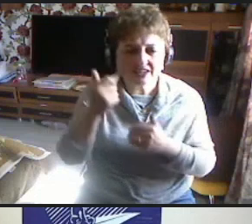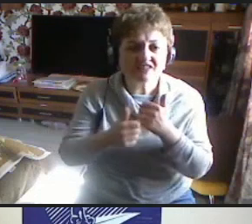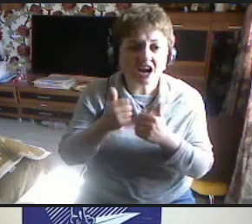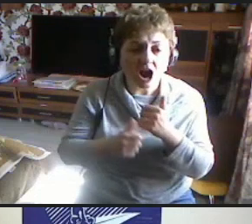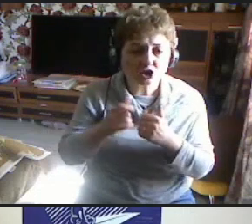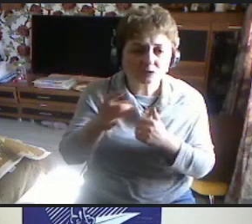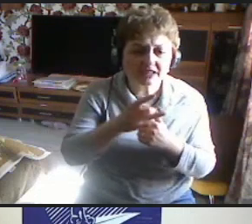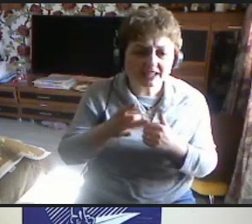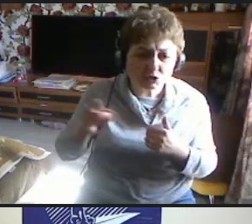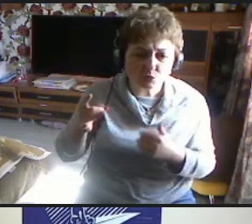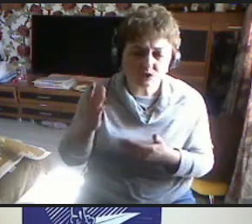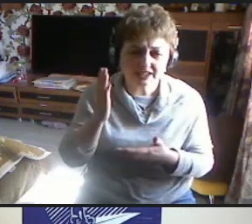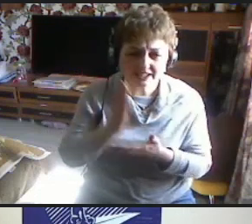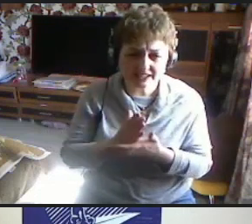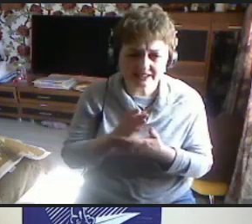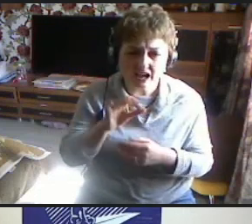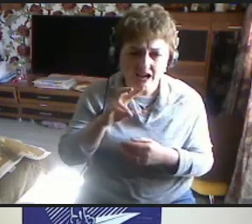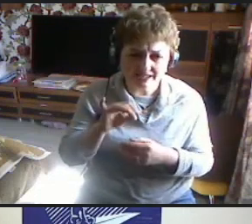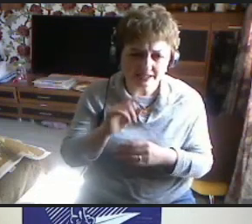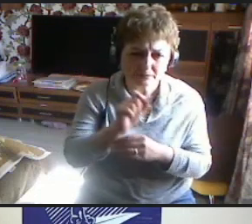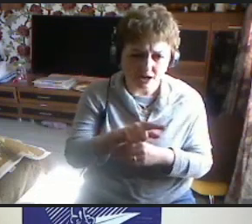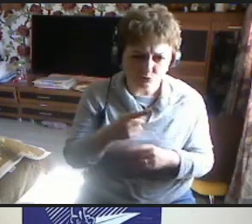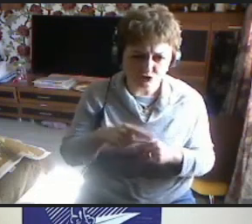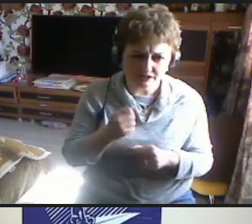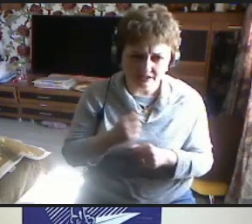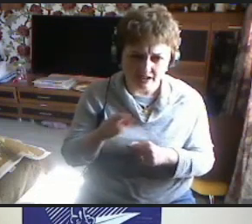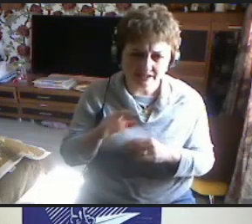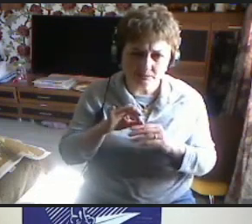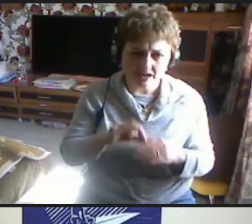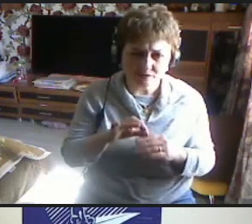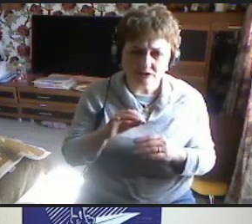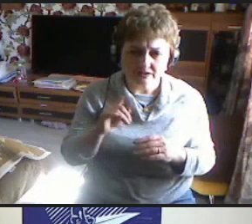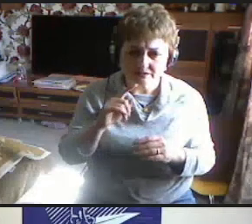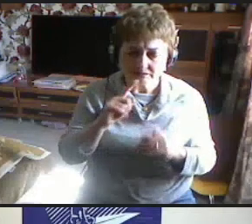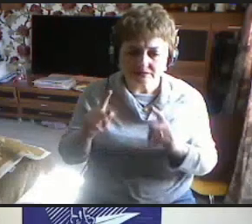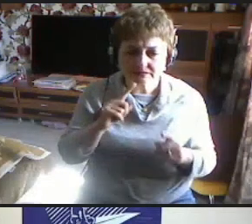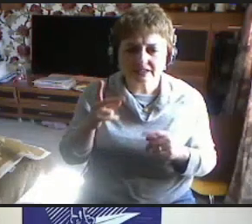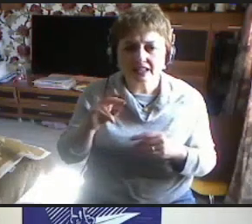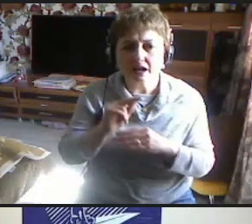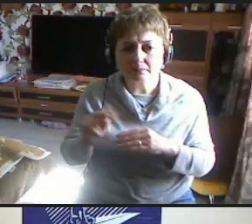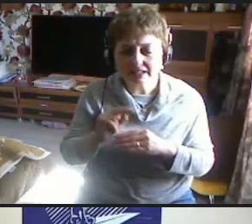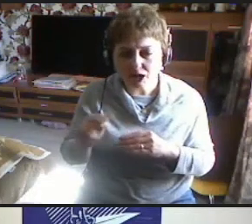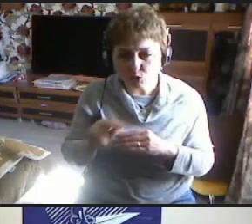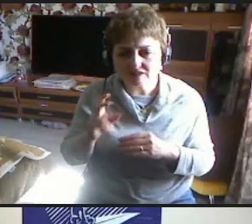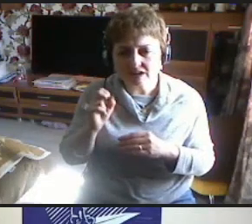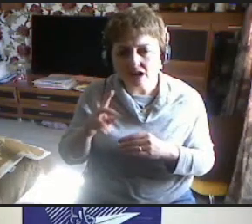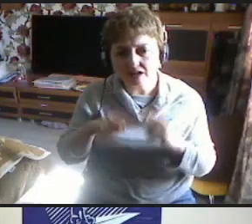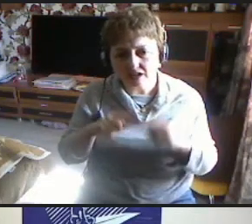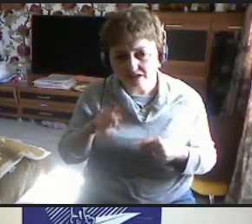и они, им поручено это делать. Они проводят семинары для педагогов. Как родители, я думаю, вы можете